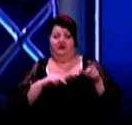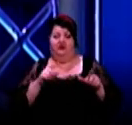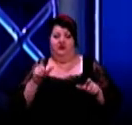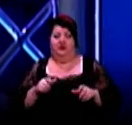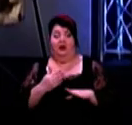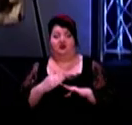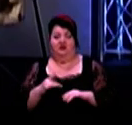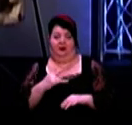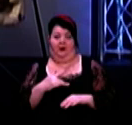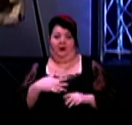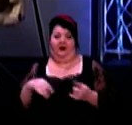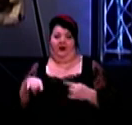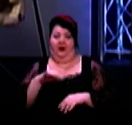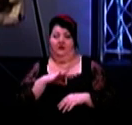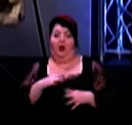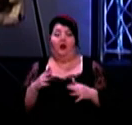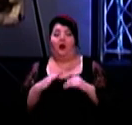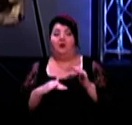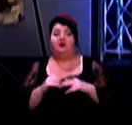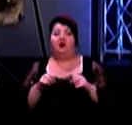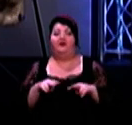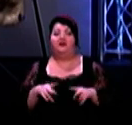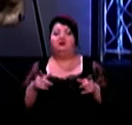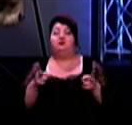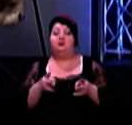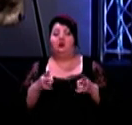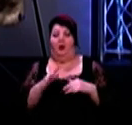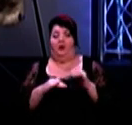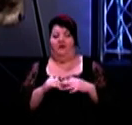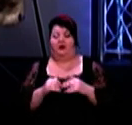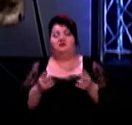приватного сектору. Які це професії? Які професії затребовані? Професії різні.